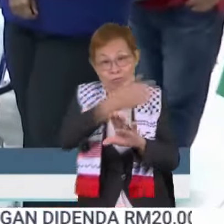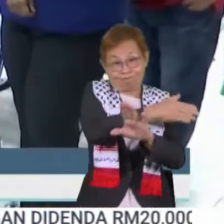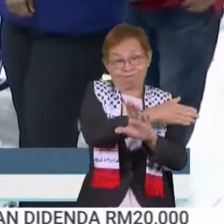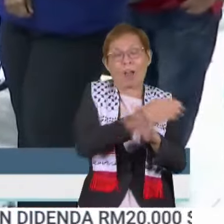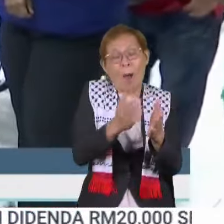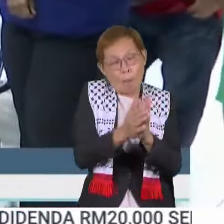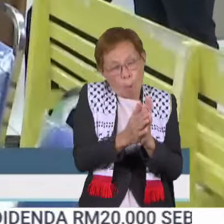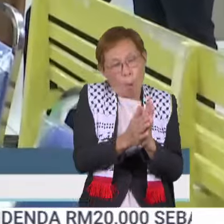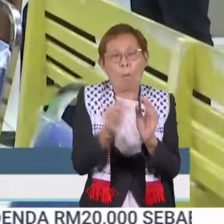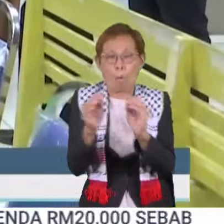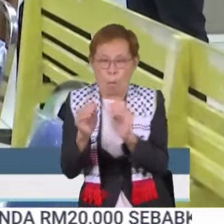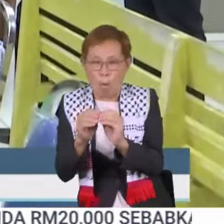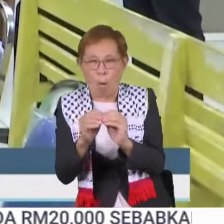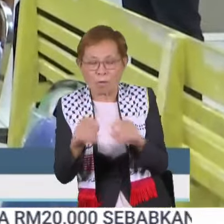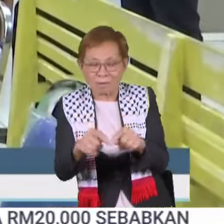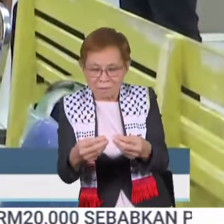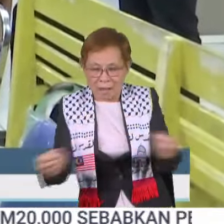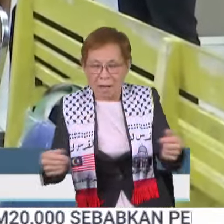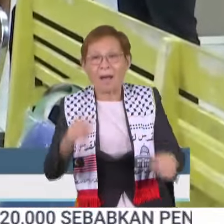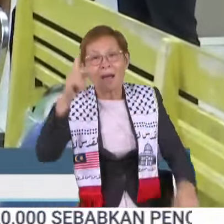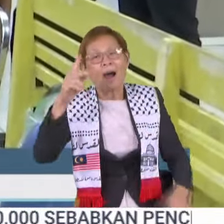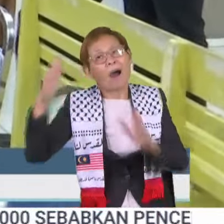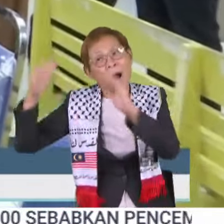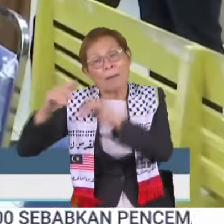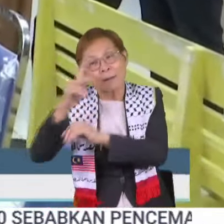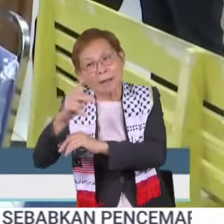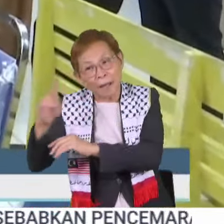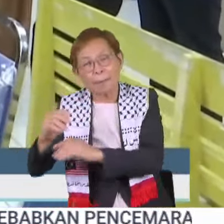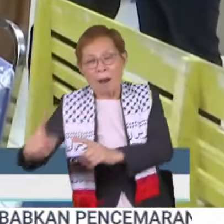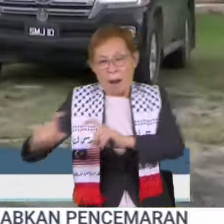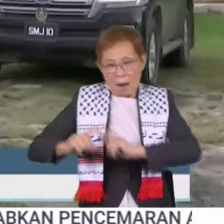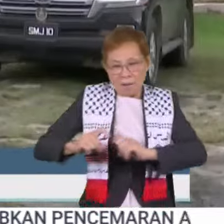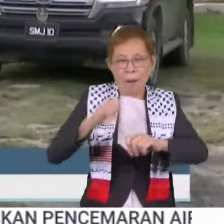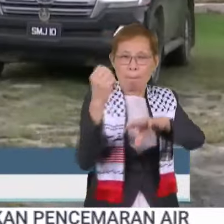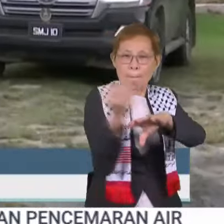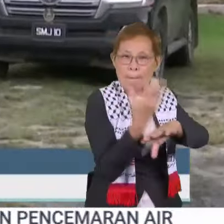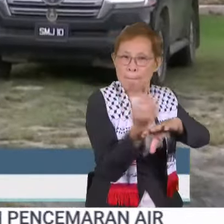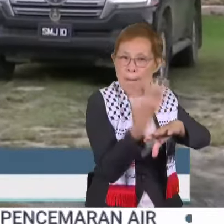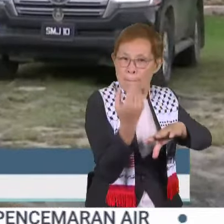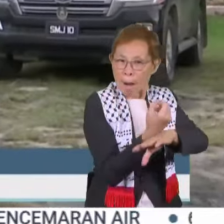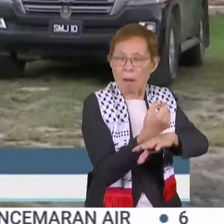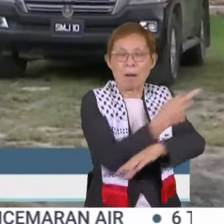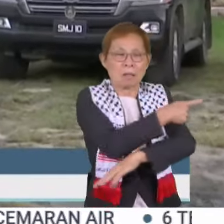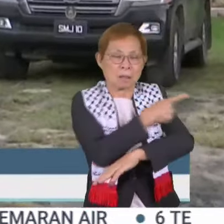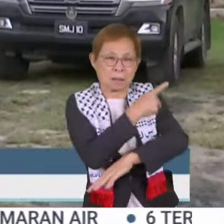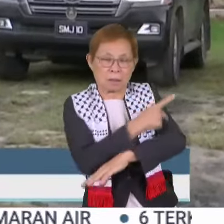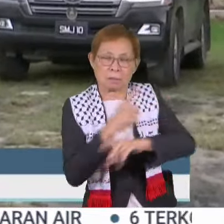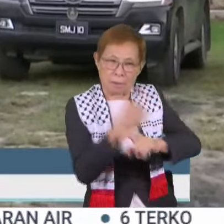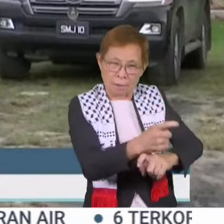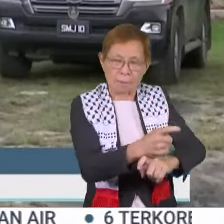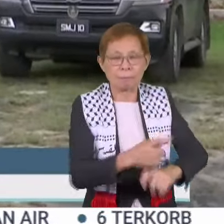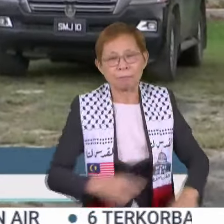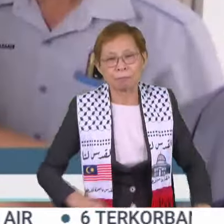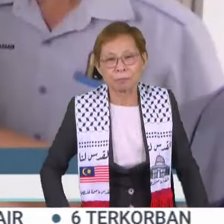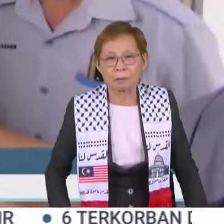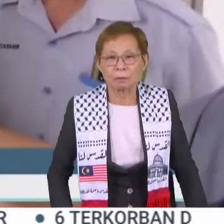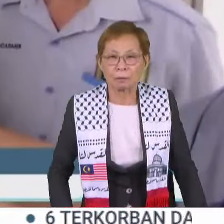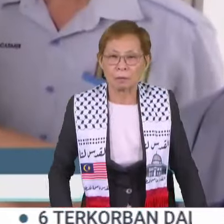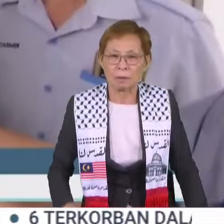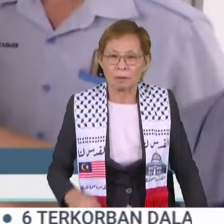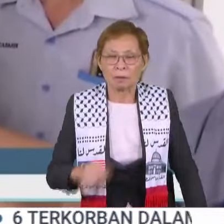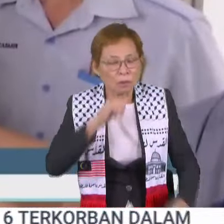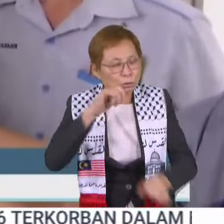ini Serta berharap KKM dapat memberikan sebuah ambulans kepada klinik itu 2.5 ekar ini